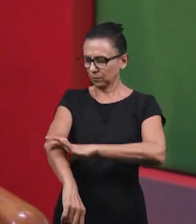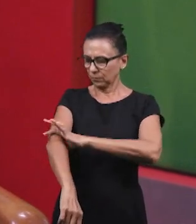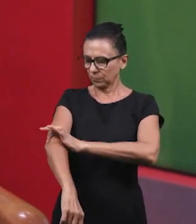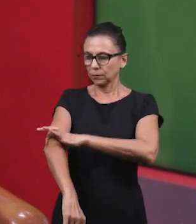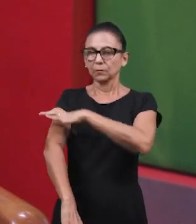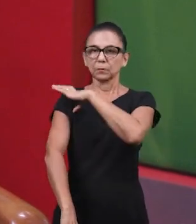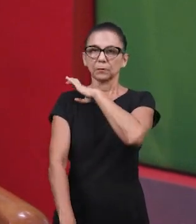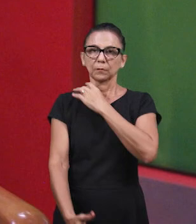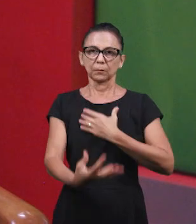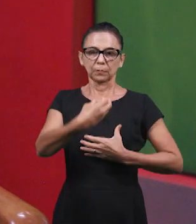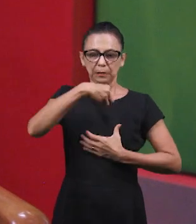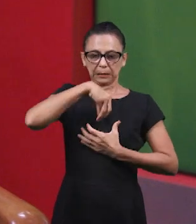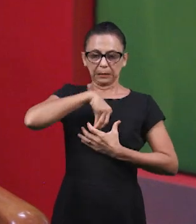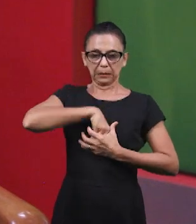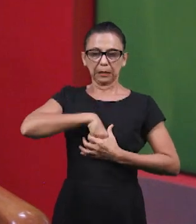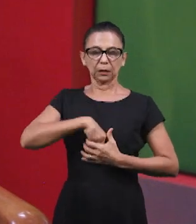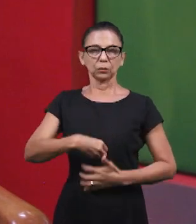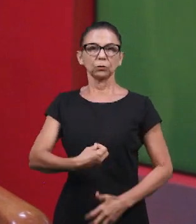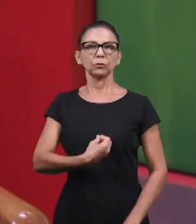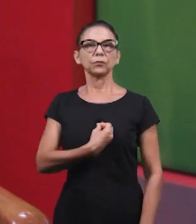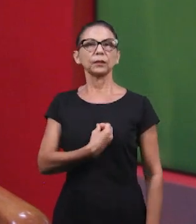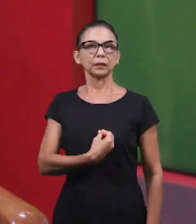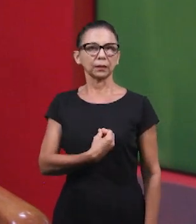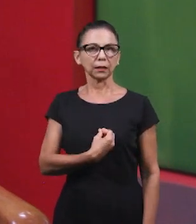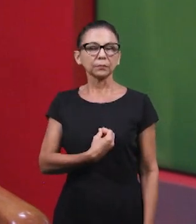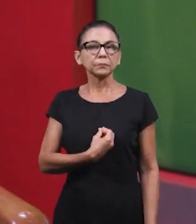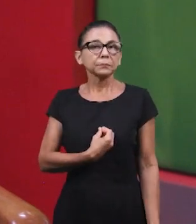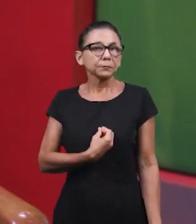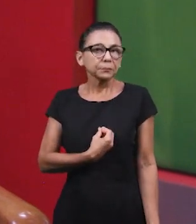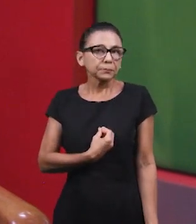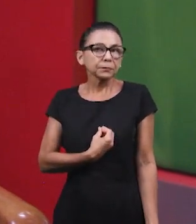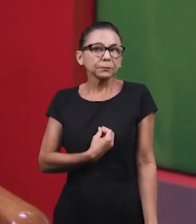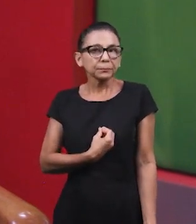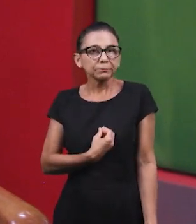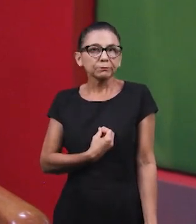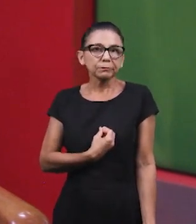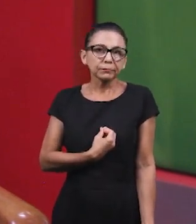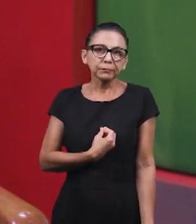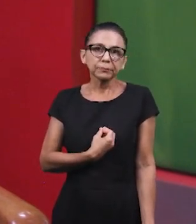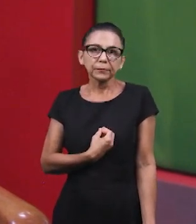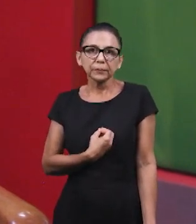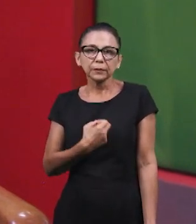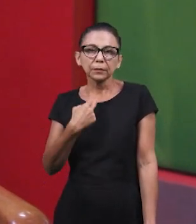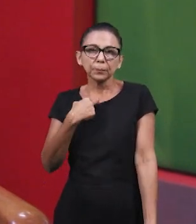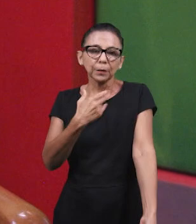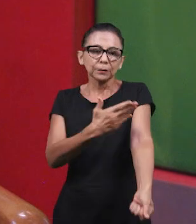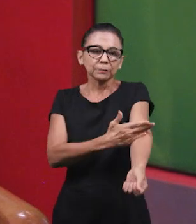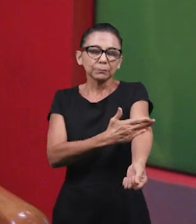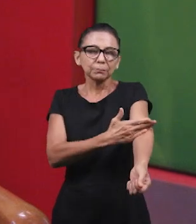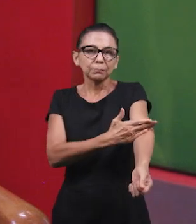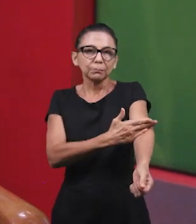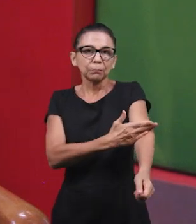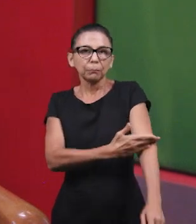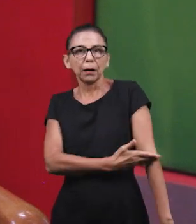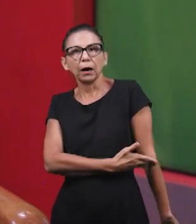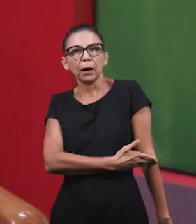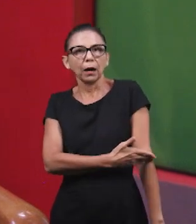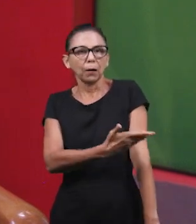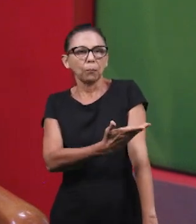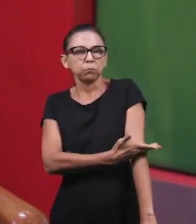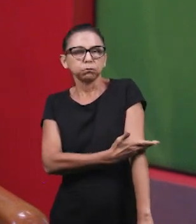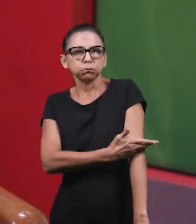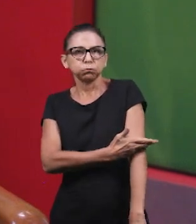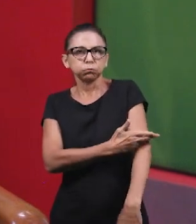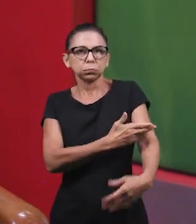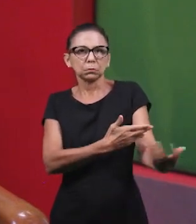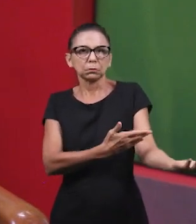vivant. C'est cet ensemble. Le corps n'a pas de division. Un exemple simple, si je prends un doigt, je ne vais pas